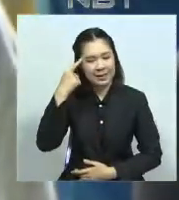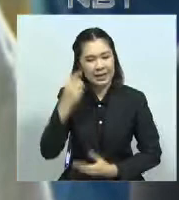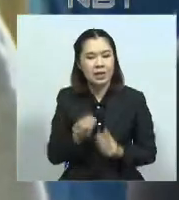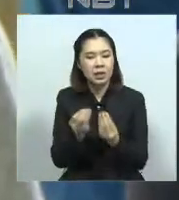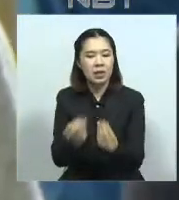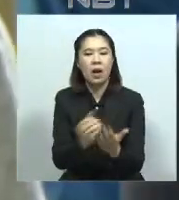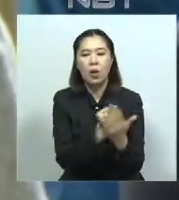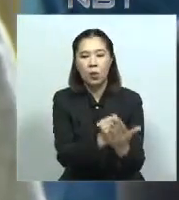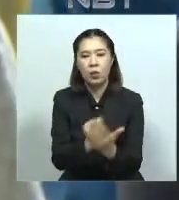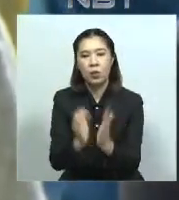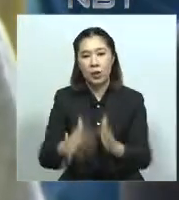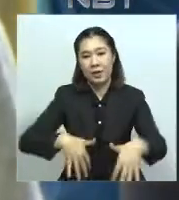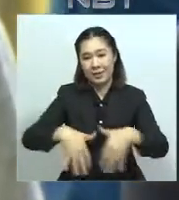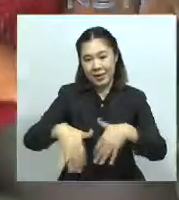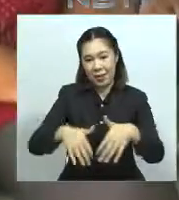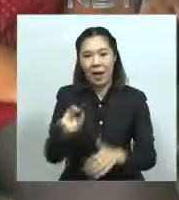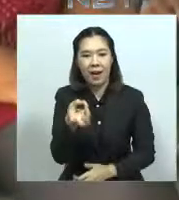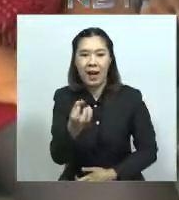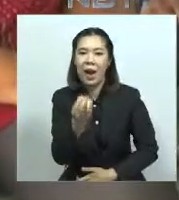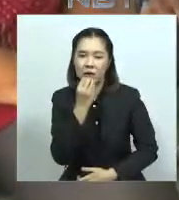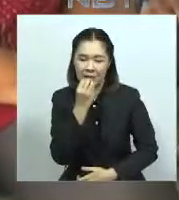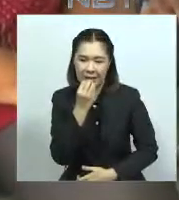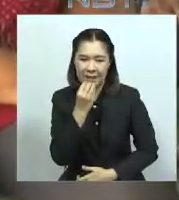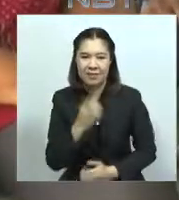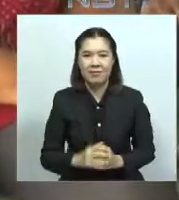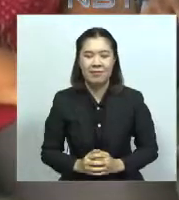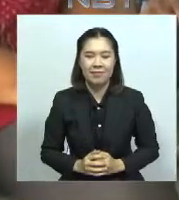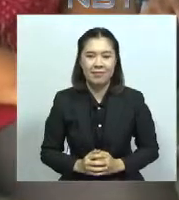อยากช่วยให้ชาวบ้านมีข้าวและอาหารกิน